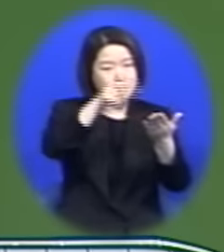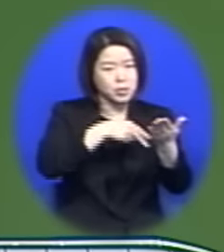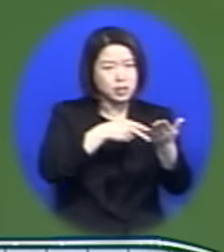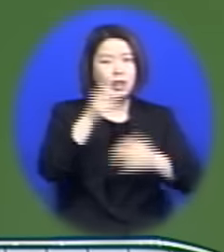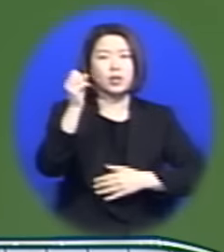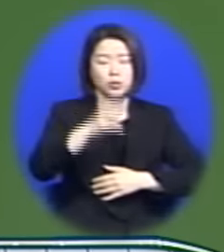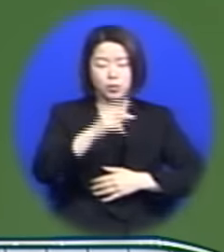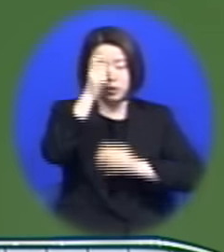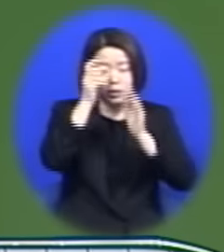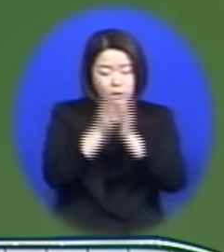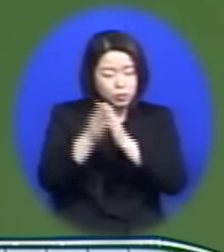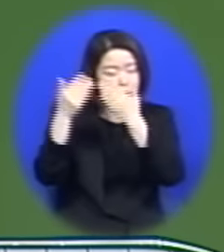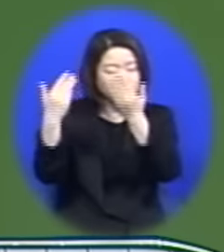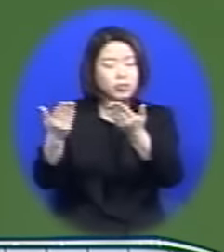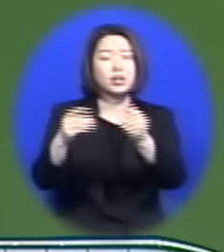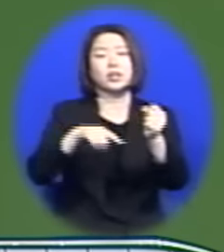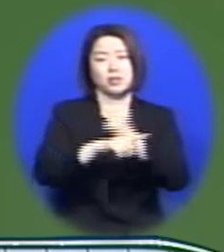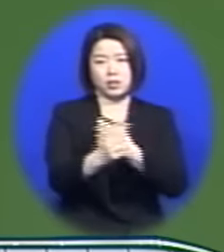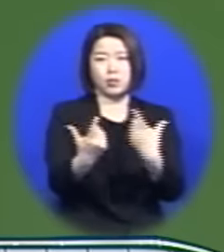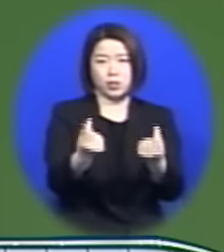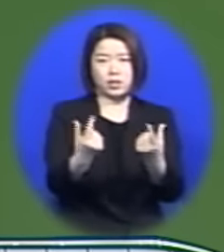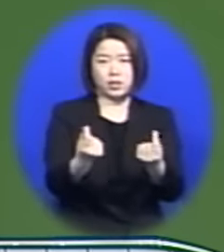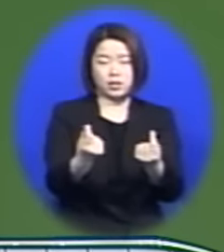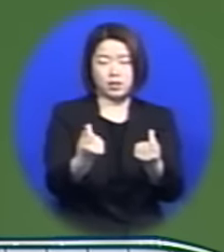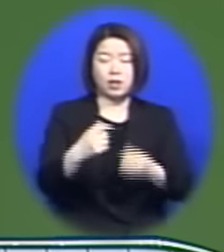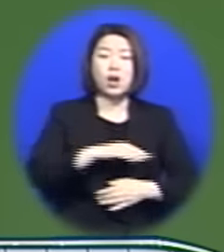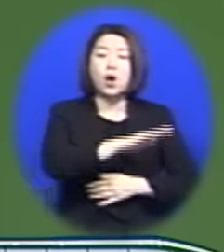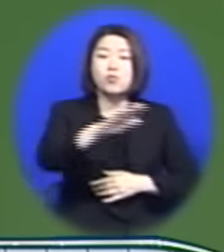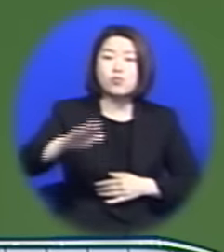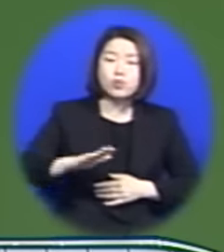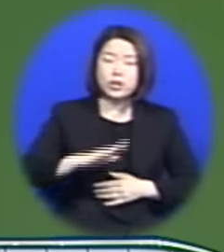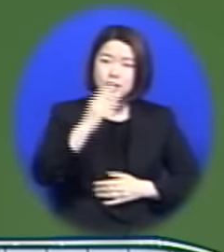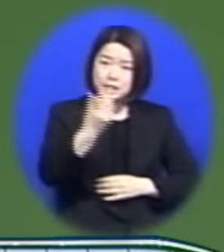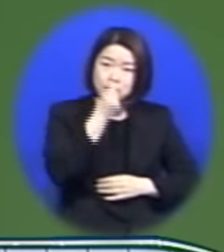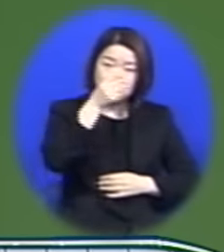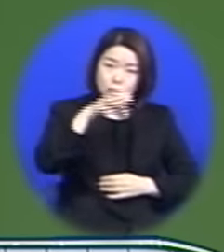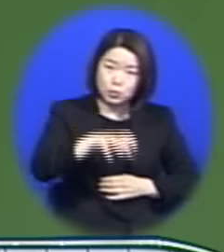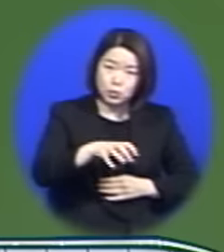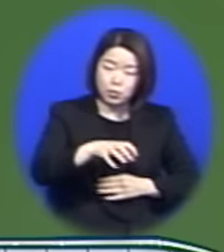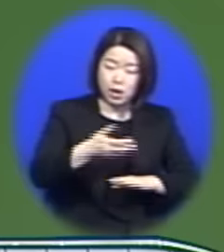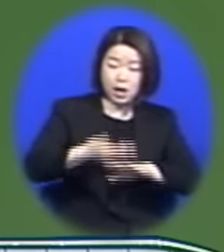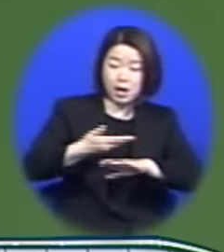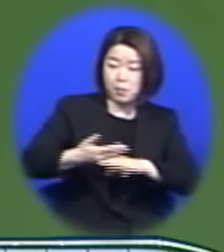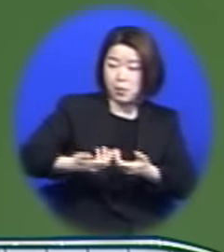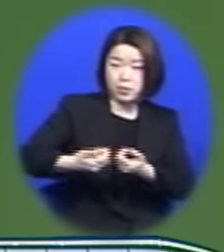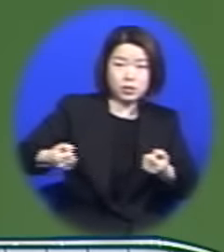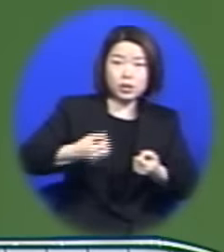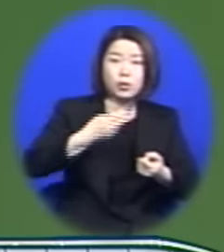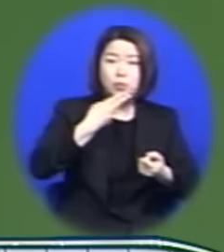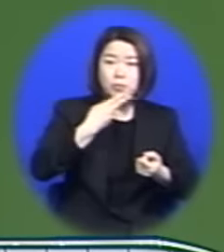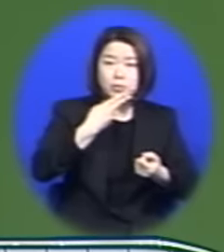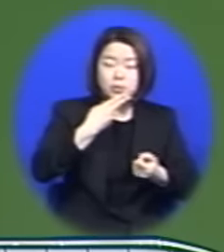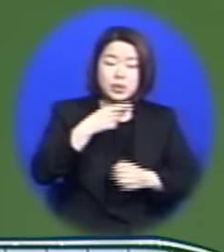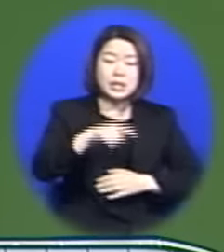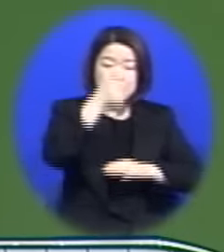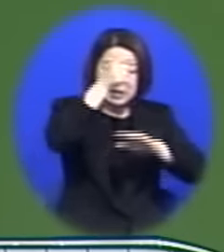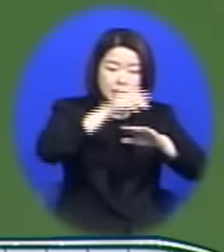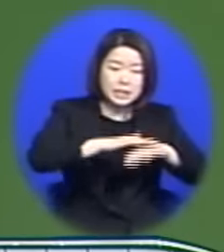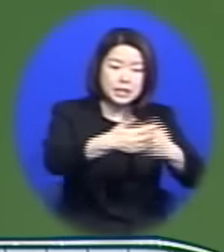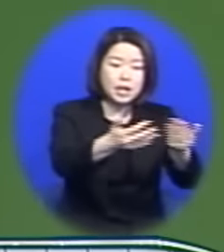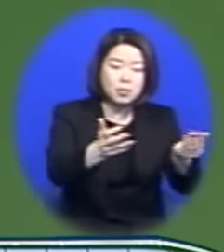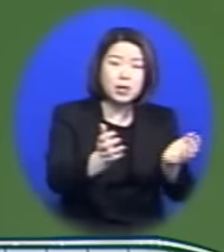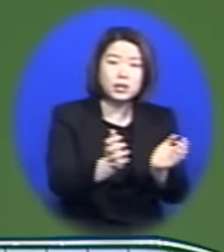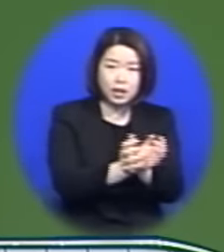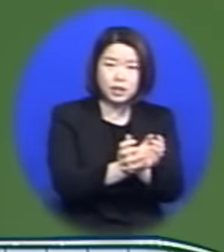기도했다 그런 뜻이기도 하지 여러분 우리는 성소가 따로 있지 않습니다이 예배당이 여기 성경이 말하는